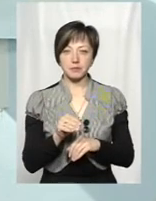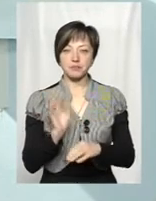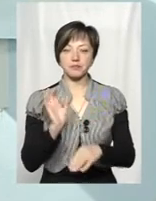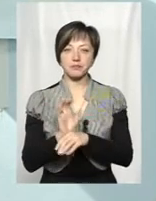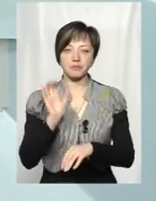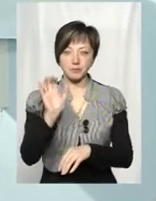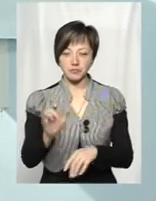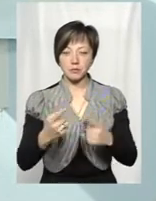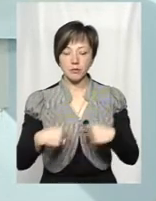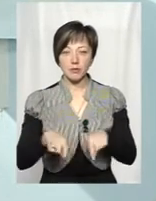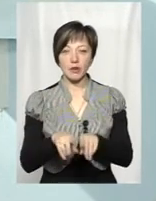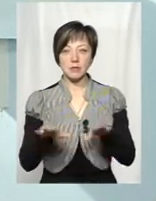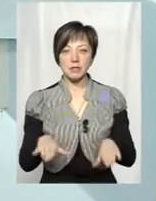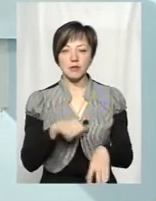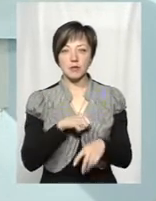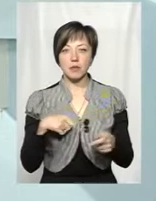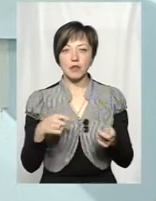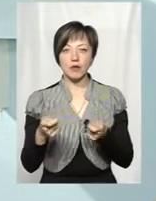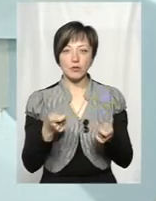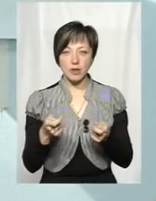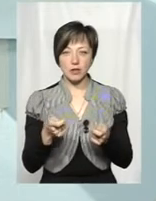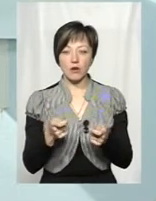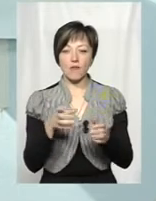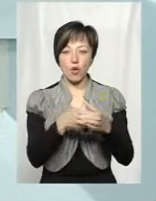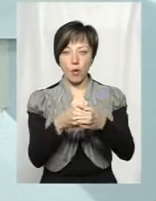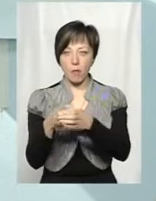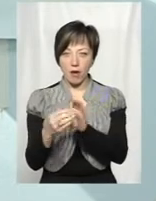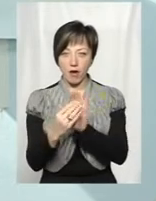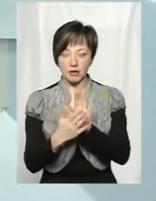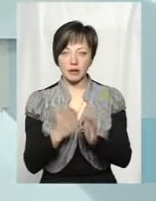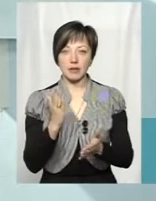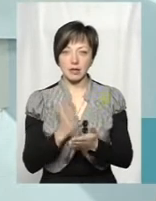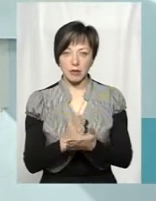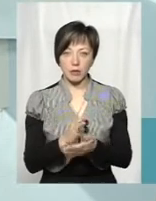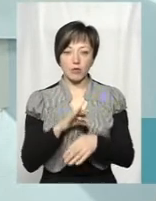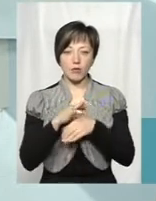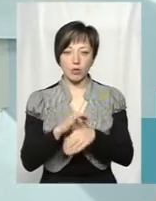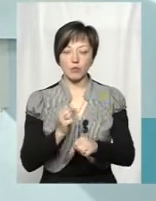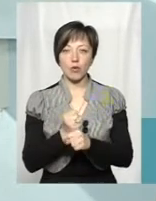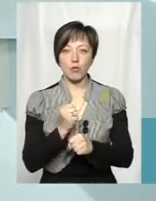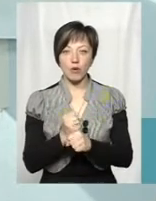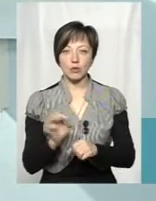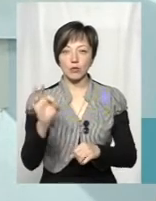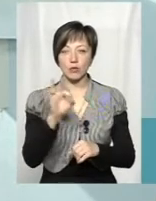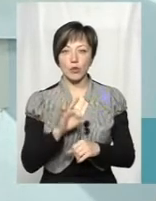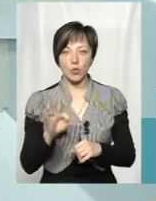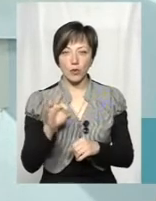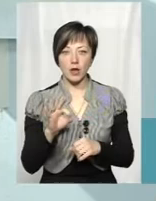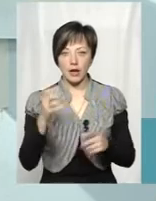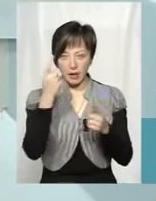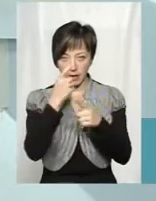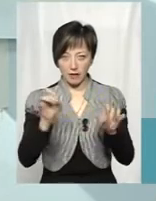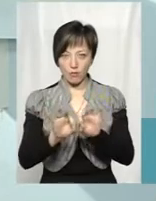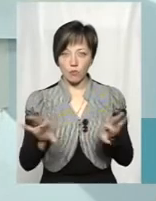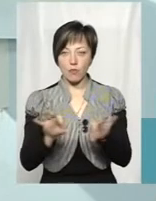відправили органам місцевого самоврядування, в громадах вони є, і, в принципі, проводимо роботу щодо